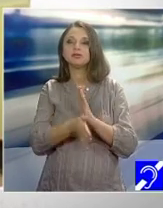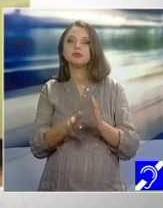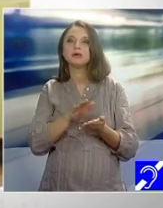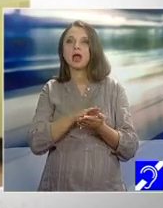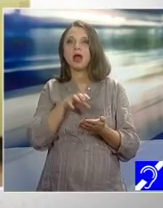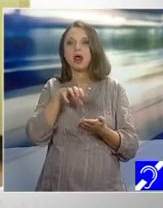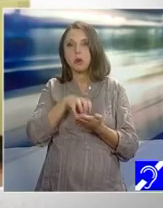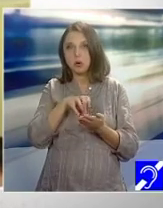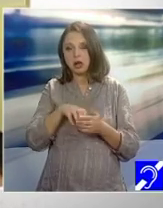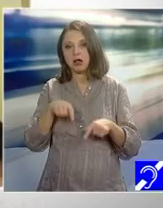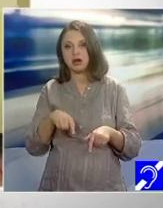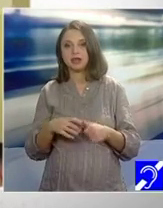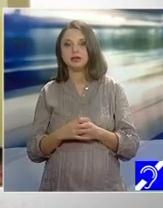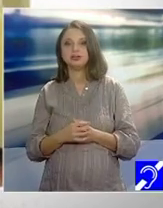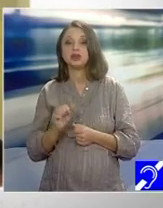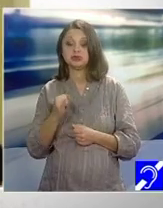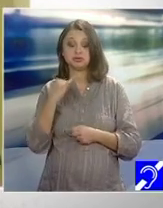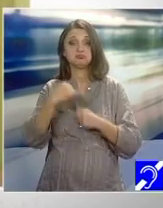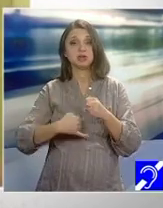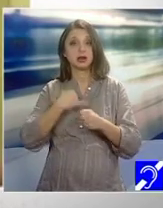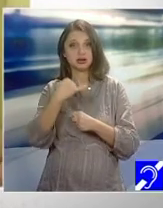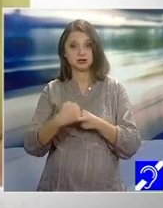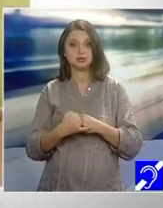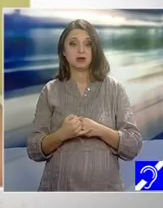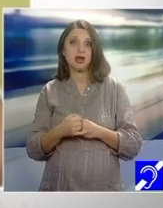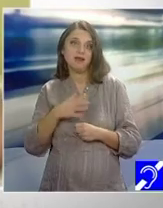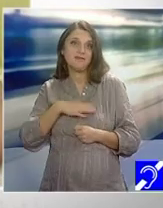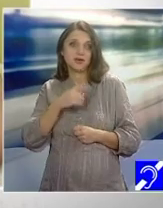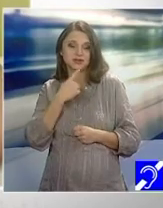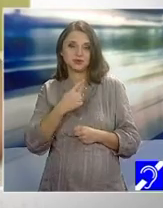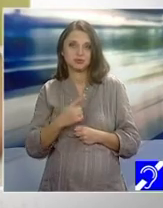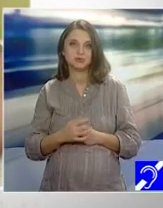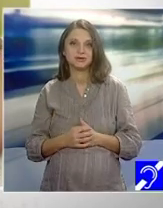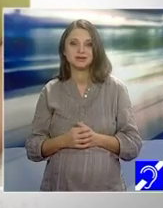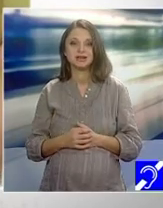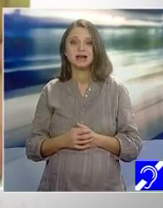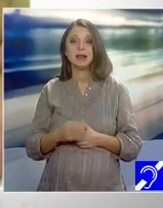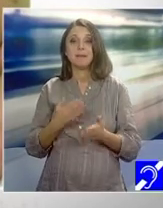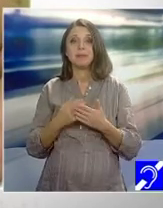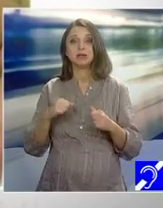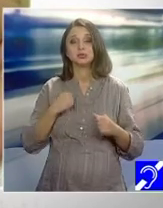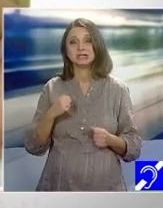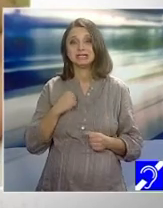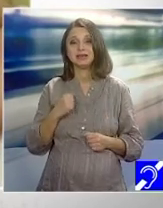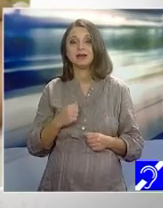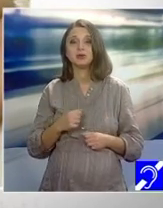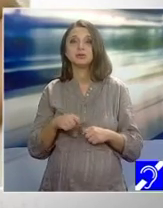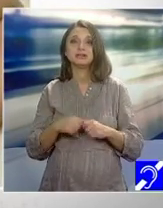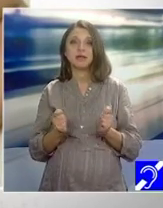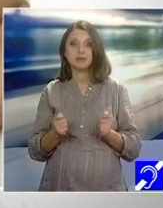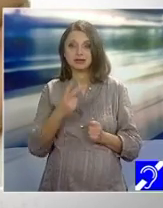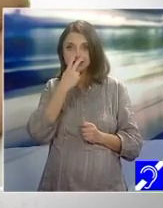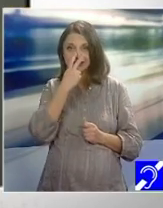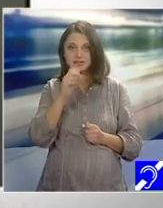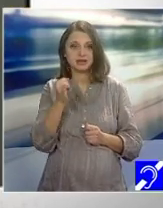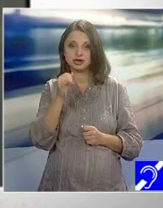plan local și internațional, îndrăznesc eu să spun, a tinerilor cu dizabilități de vedere și